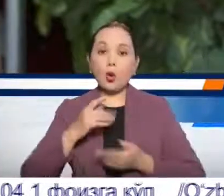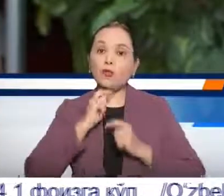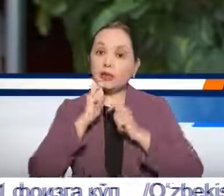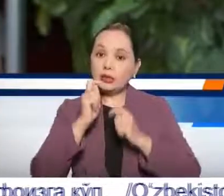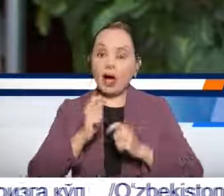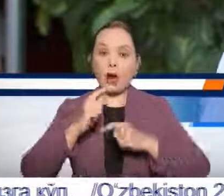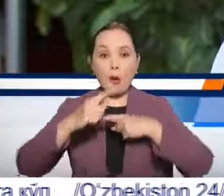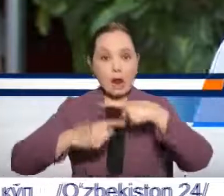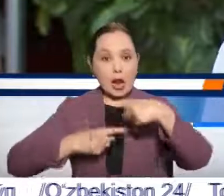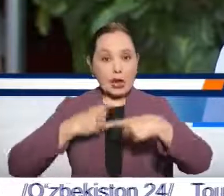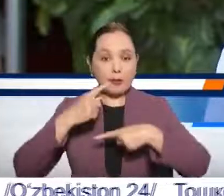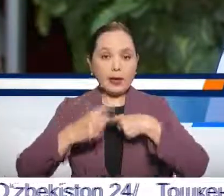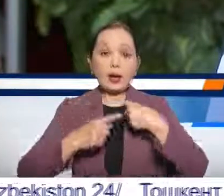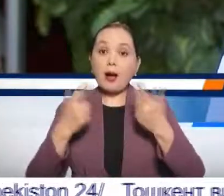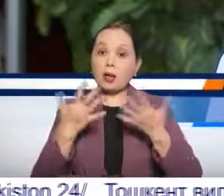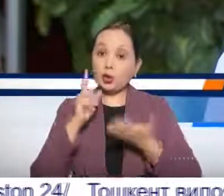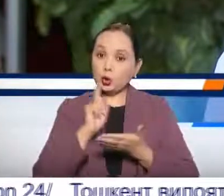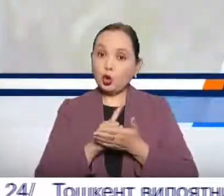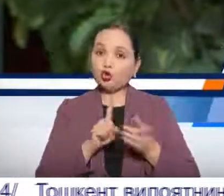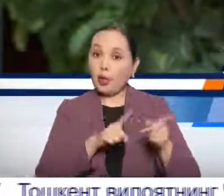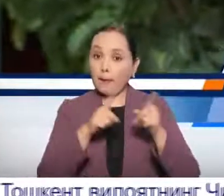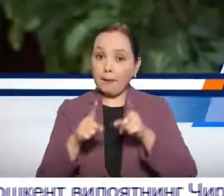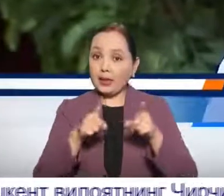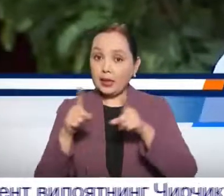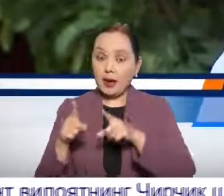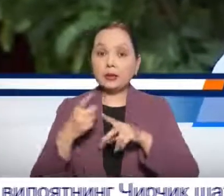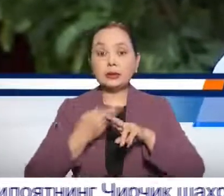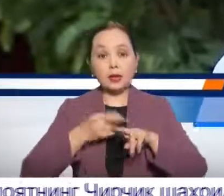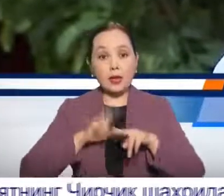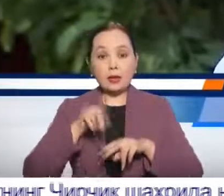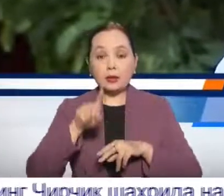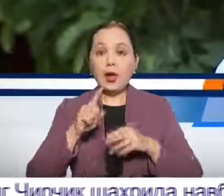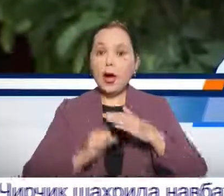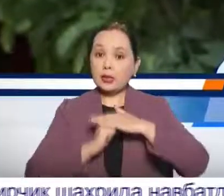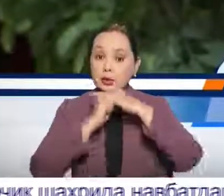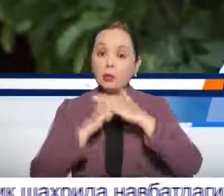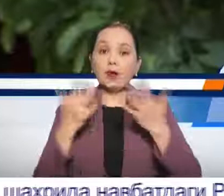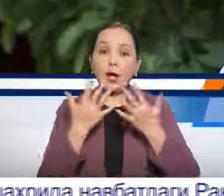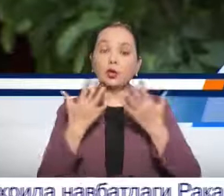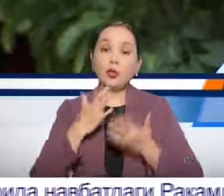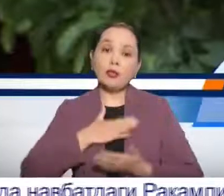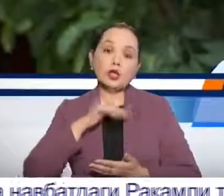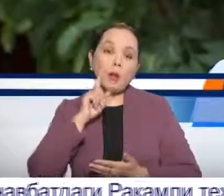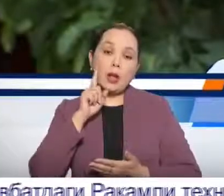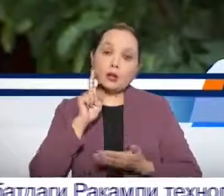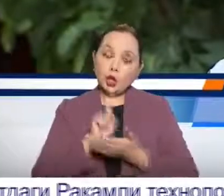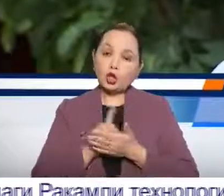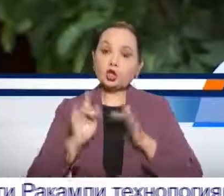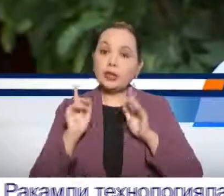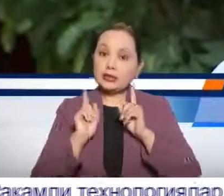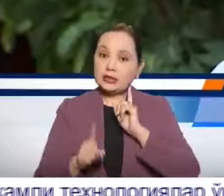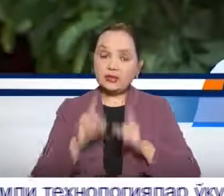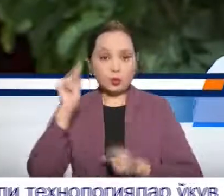из поколения в поколение, который должен переходить, именно это той основой, на которой наша молодежь должна